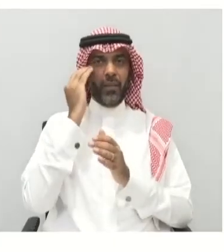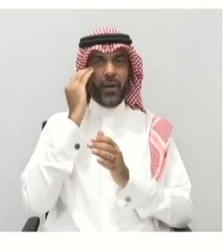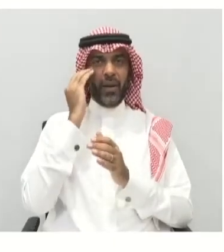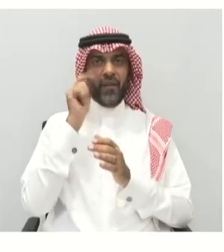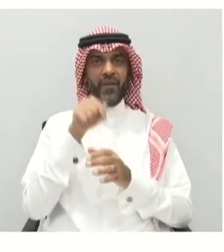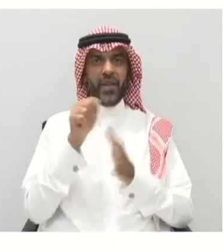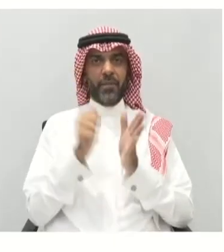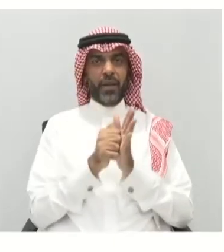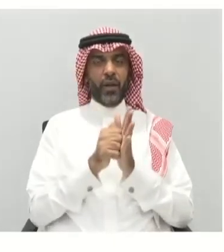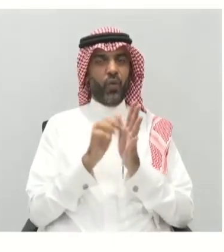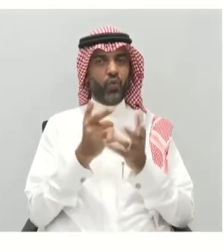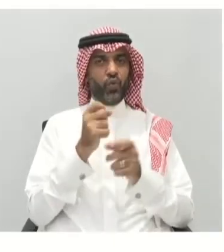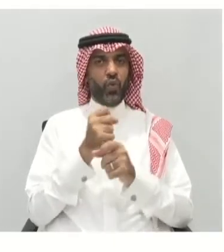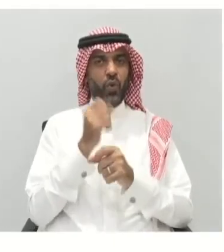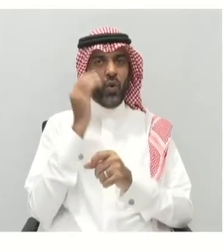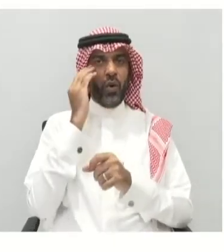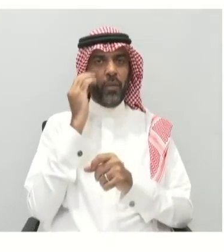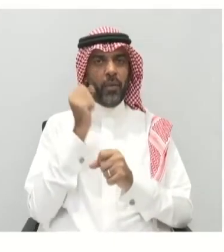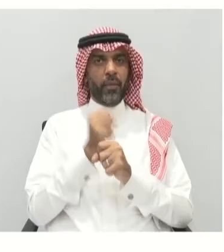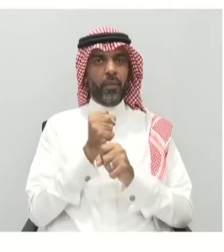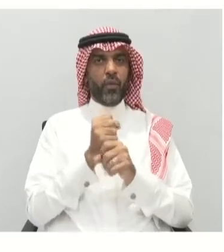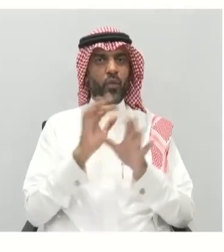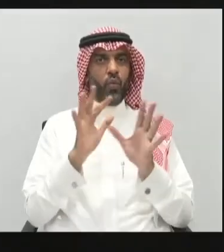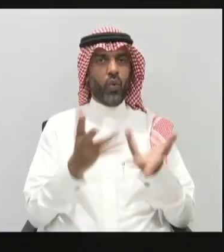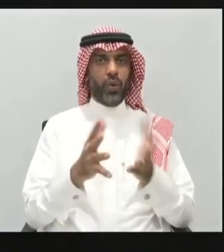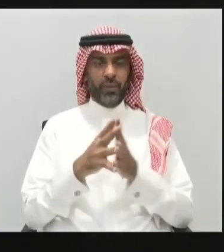واتمنى ان تاتون بامثله اخرى